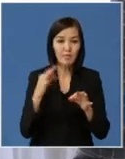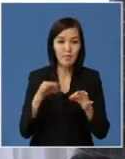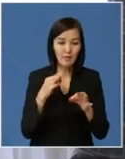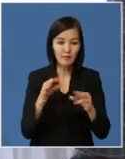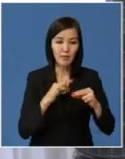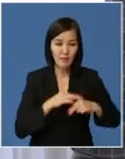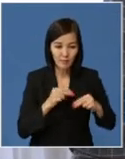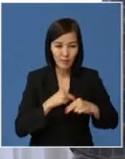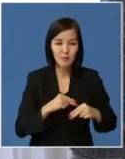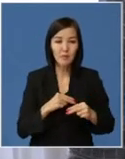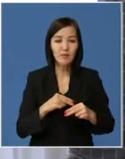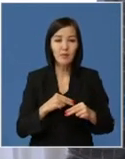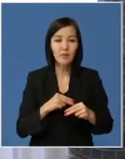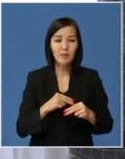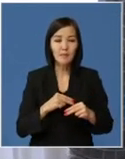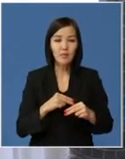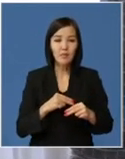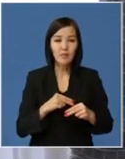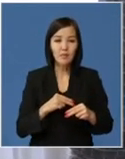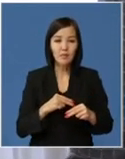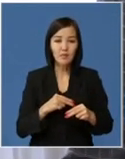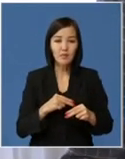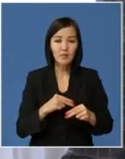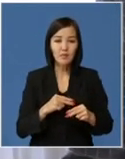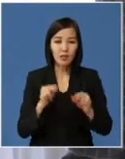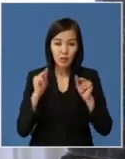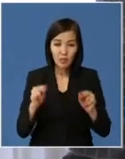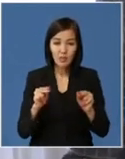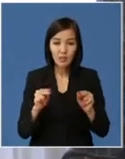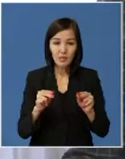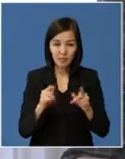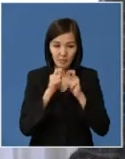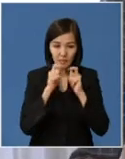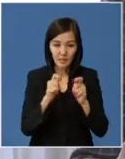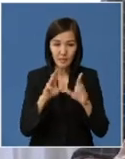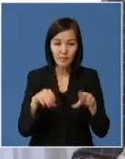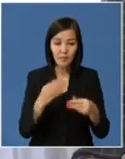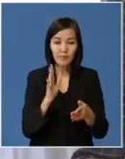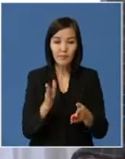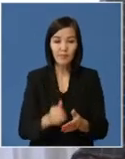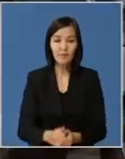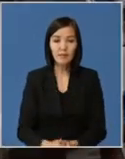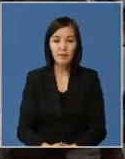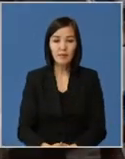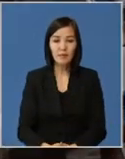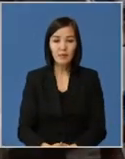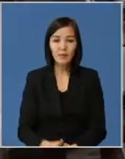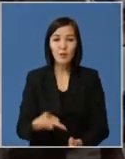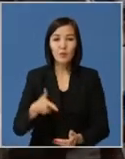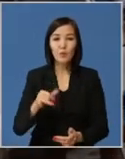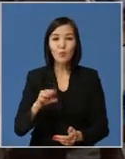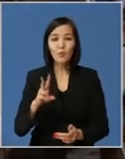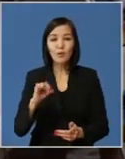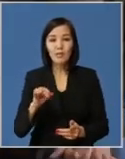еңбегі, жүрегі салынған бұйым болсын, өз атымыздан құттықтауға келіп отырмыз. Гуманитарлық